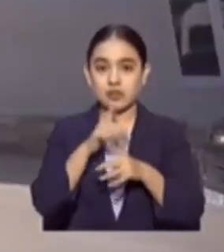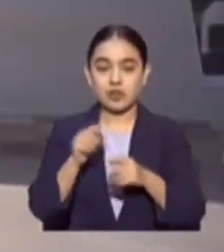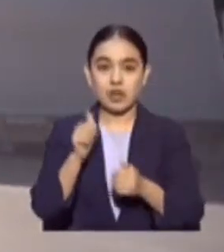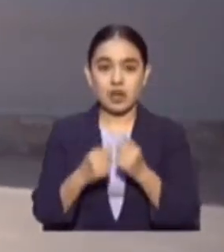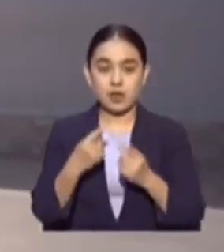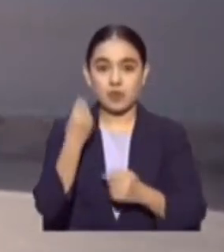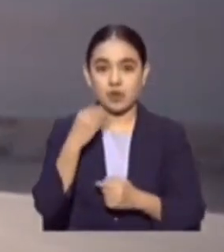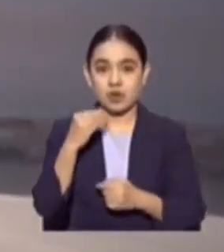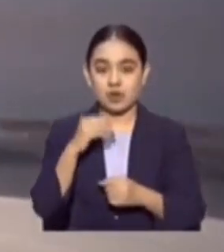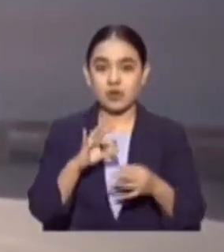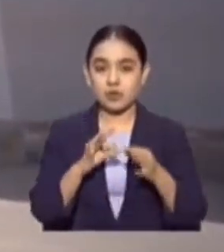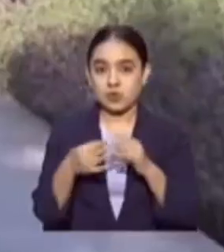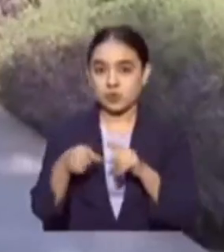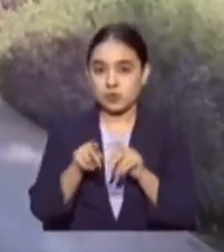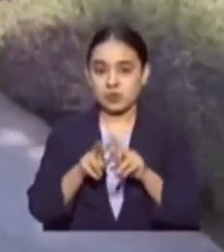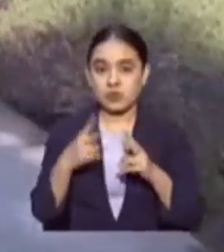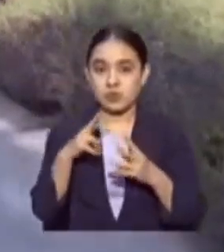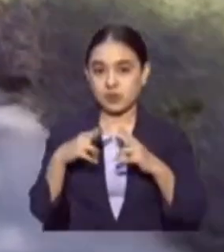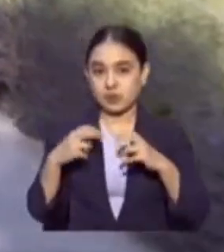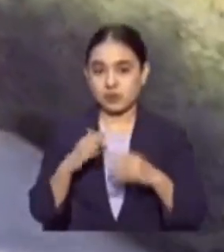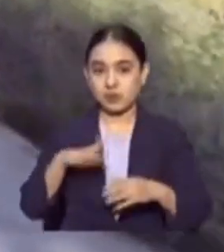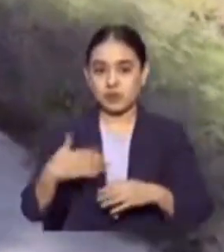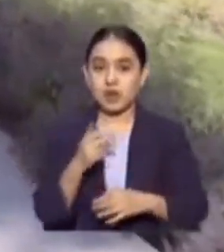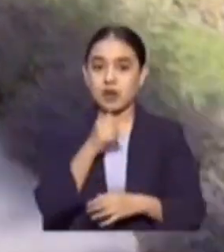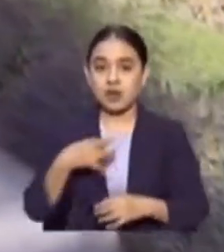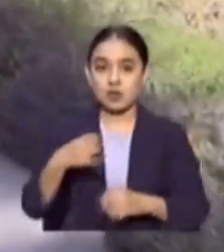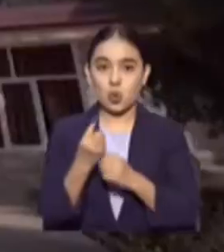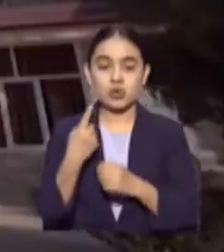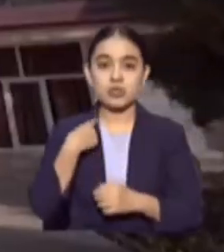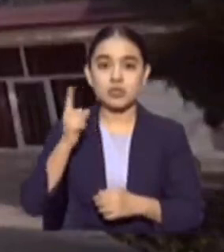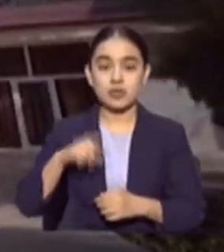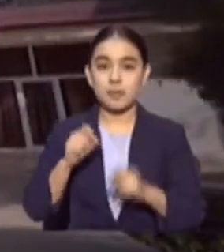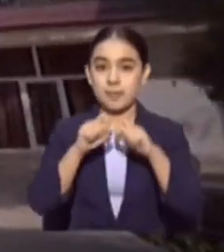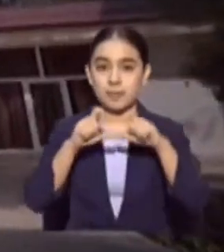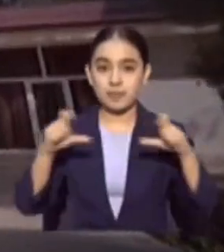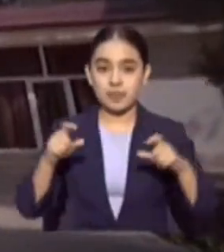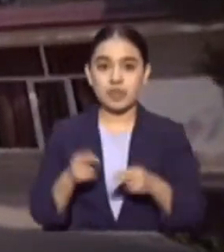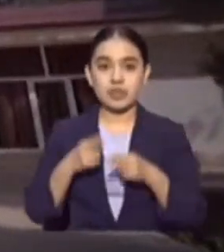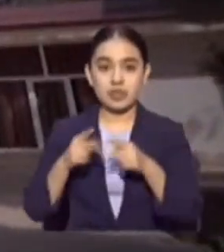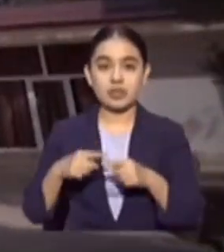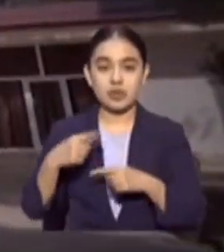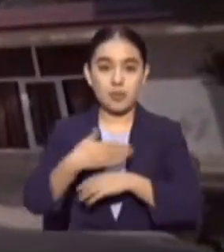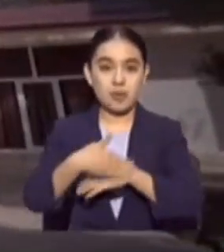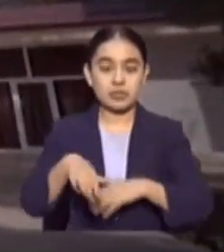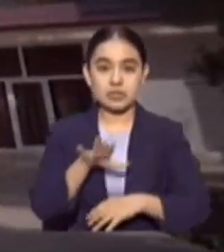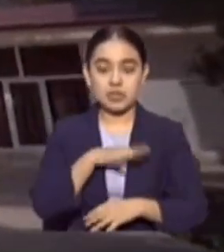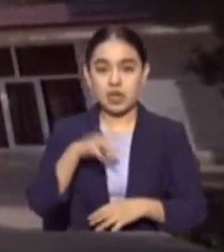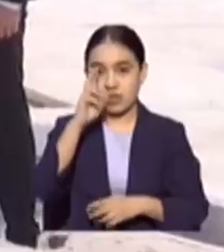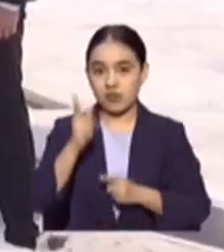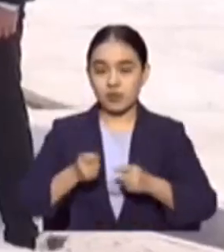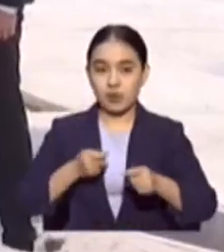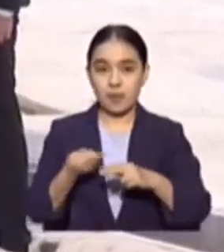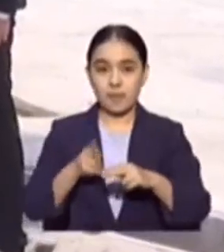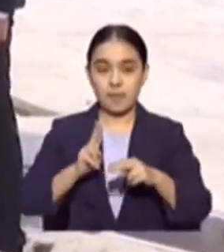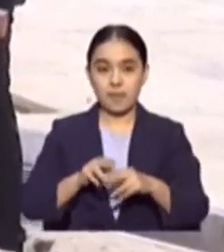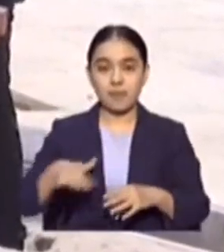har bir jihatga o'ta sinchkovlik va kuyinchaklik bilan yondoshmoqda. Qarshi tumanidagi 12-soniy umumta'lim maktabi tashrifning keyingi manzili bo'ldi. Davlatimiz rahbari